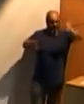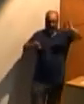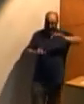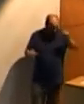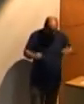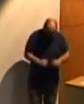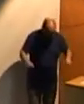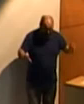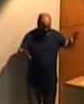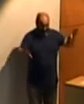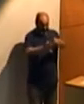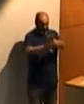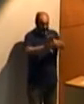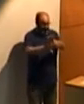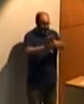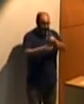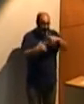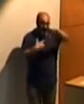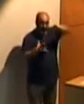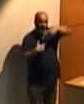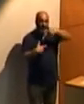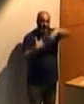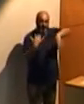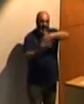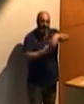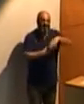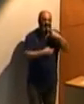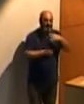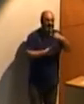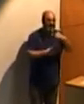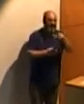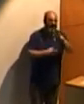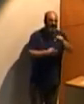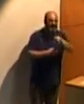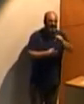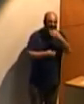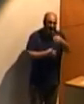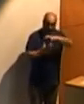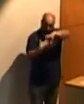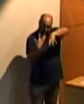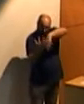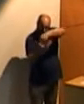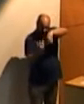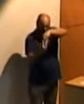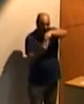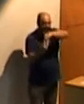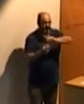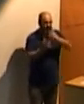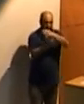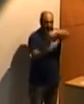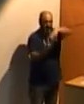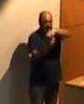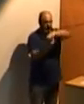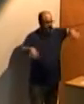de mélange tout à l'heure de mélange qui sont pas uniques 6000 crisis un mélange homogène ce mélange au sein duquel